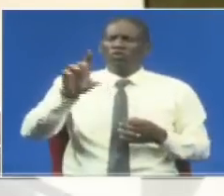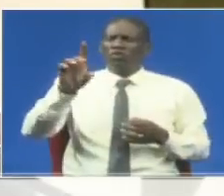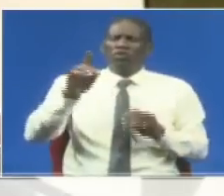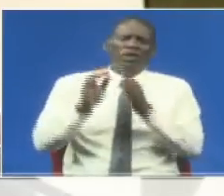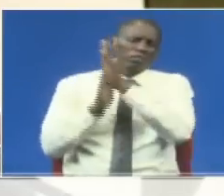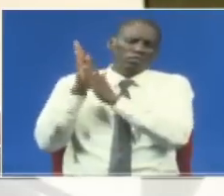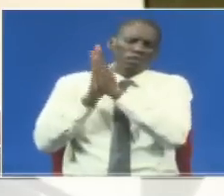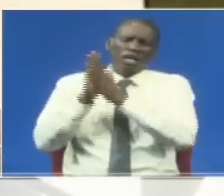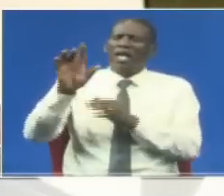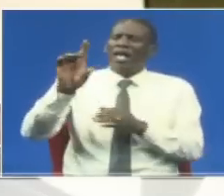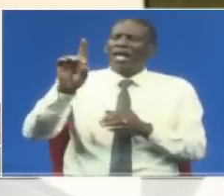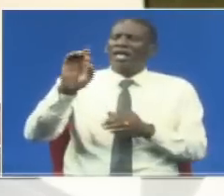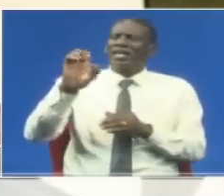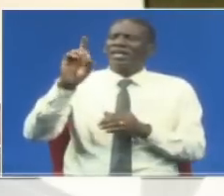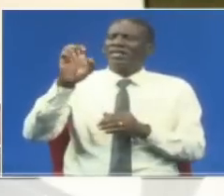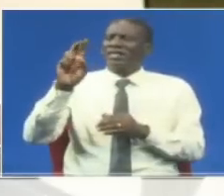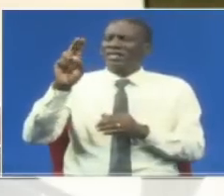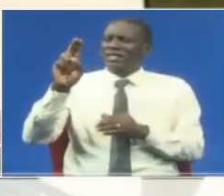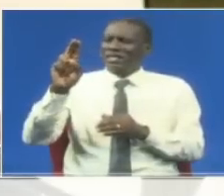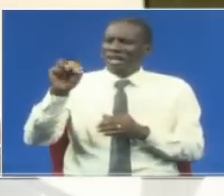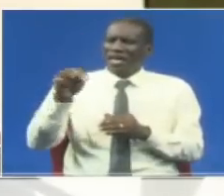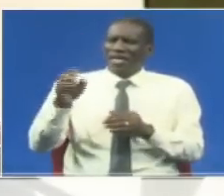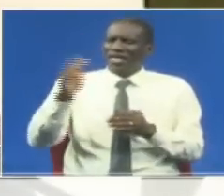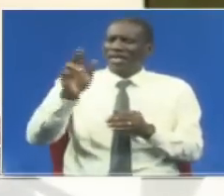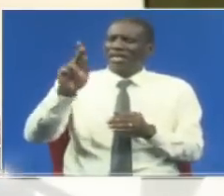Kimathi, is independence.